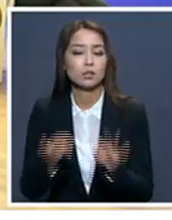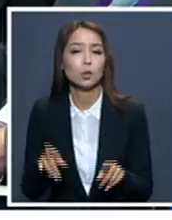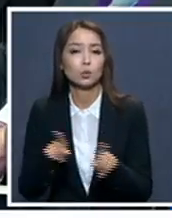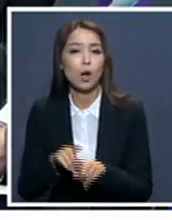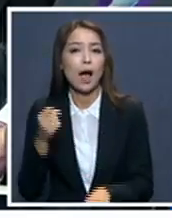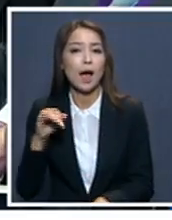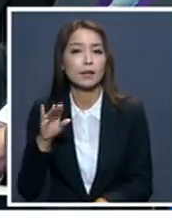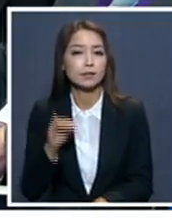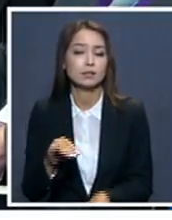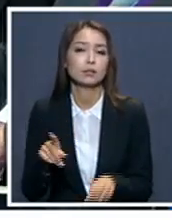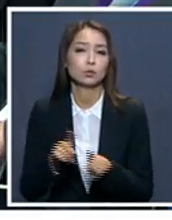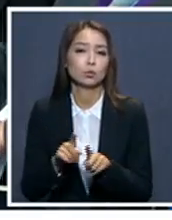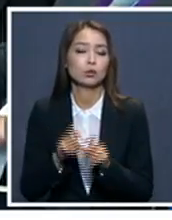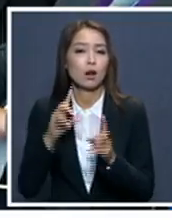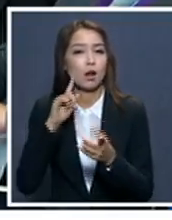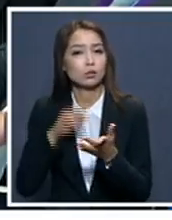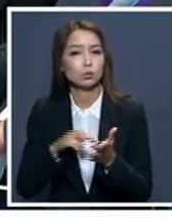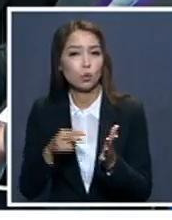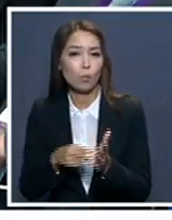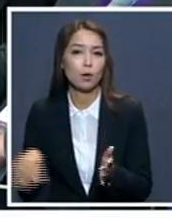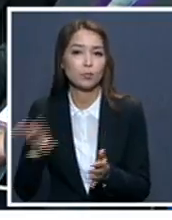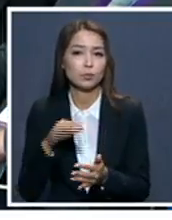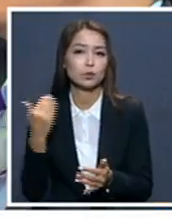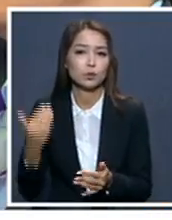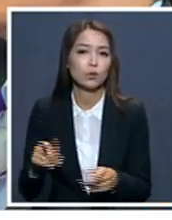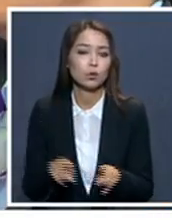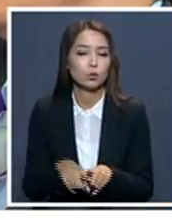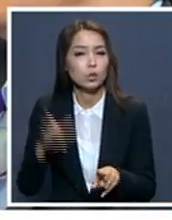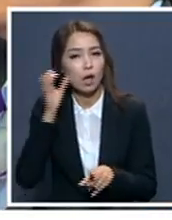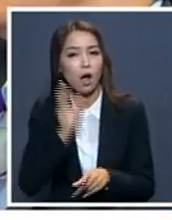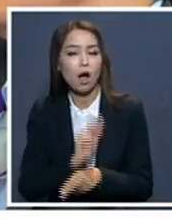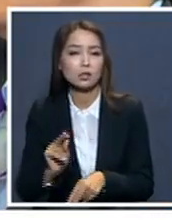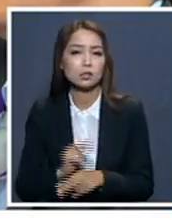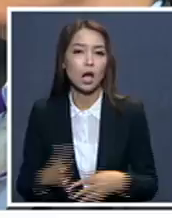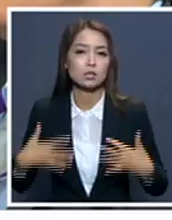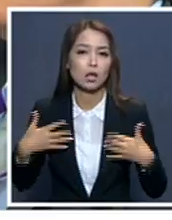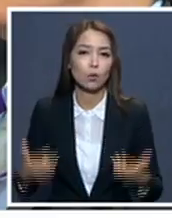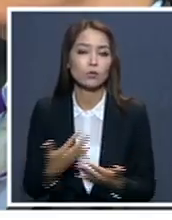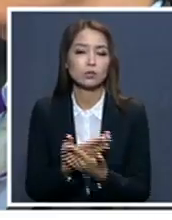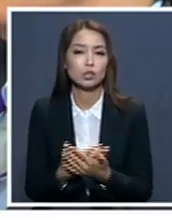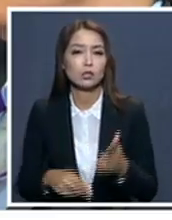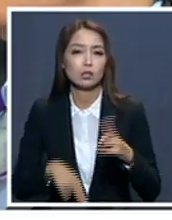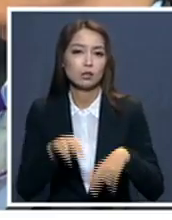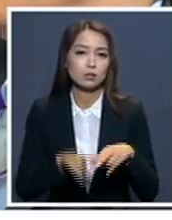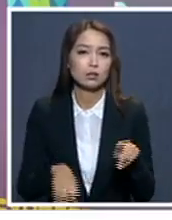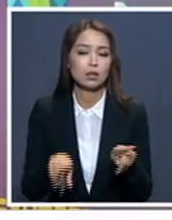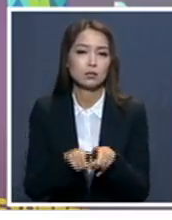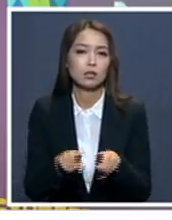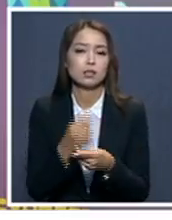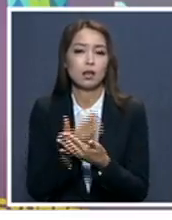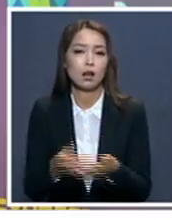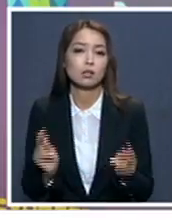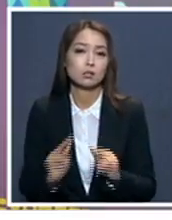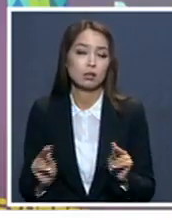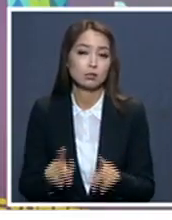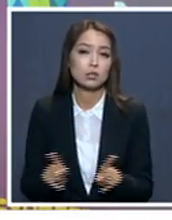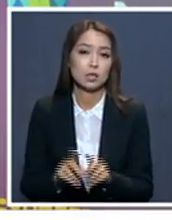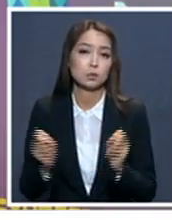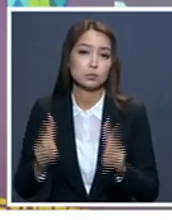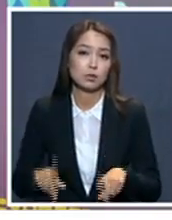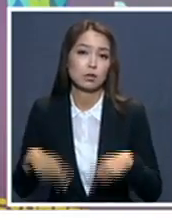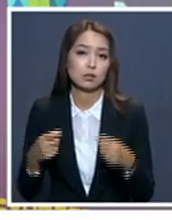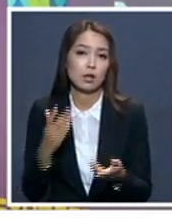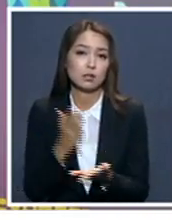саласындағы дайын жобалары ұсынылды. Олардың дені білім беру, денсаулық сақтау, құрылыс және коммуналдық шаруашылық салаларына арналған. Ал